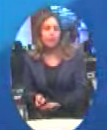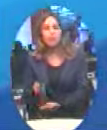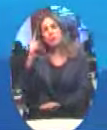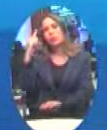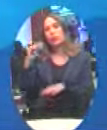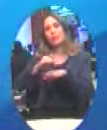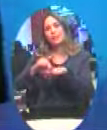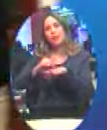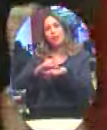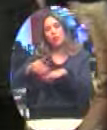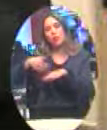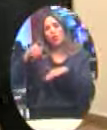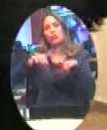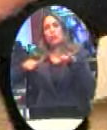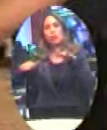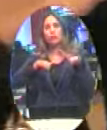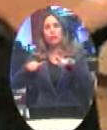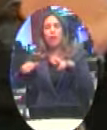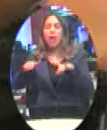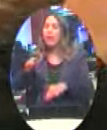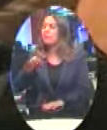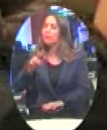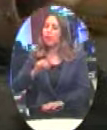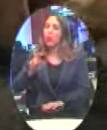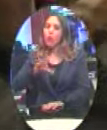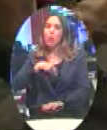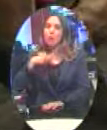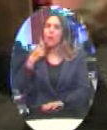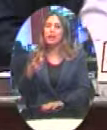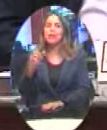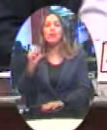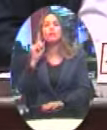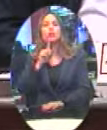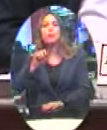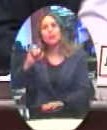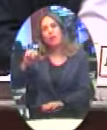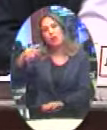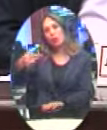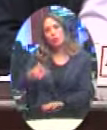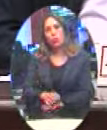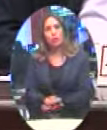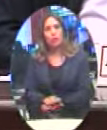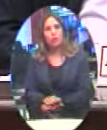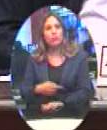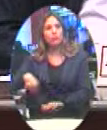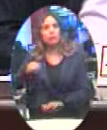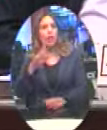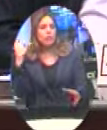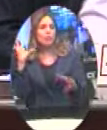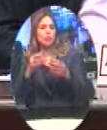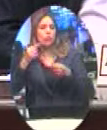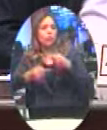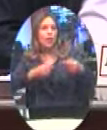שכזאת כלפי ראש ממשלה הם לא היו מגלים, אם למשל היו קוראים לו יצחק הרצוג. אתם במשך שנים מאמרים,